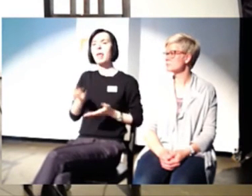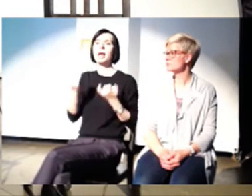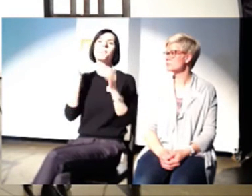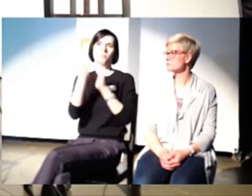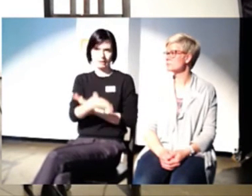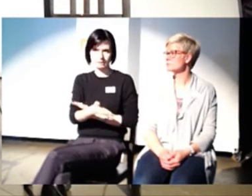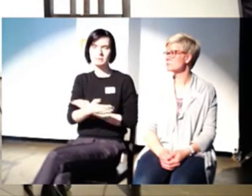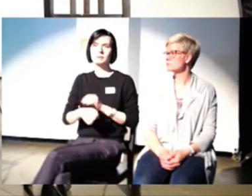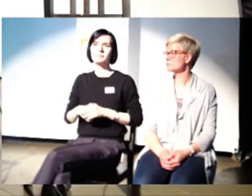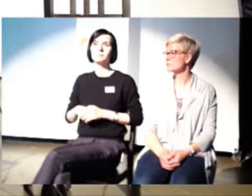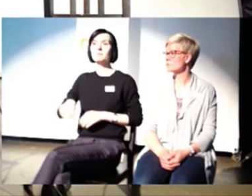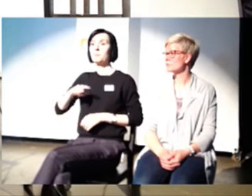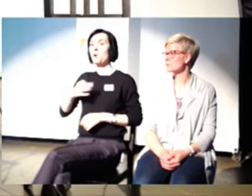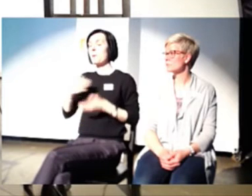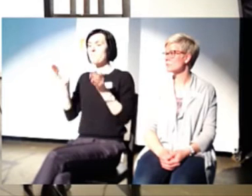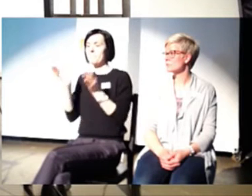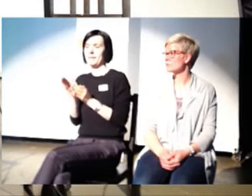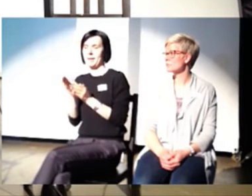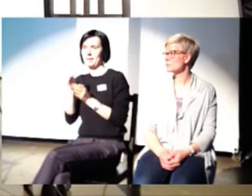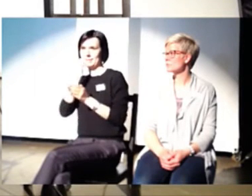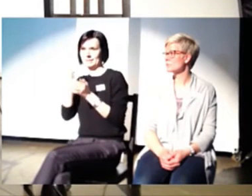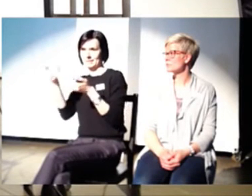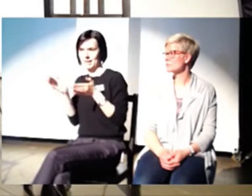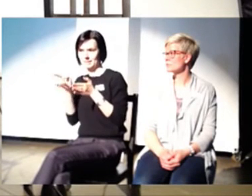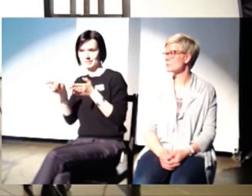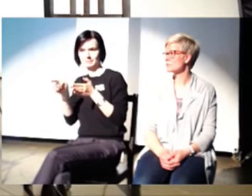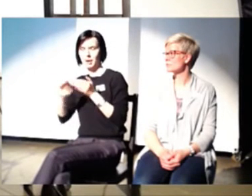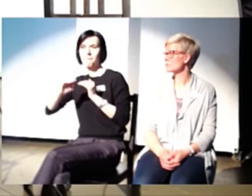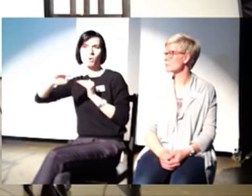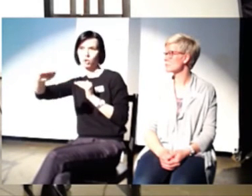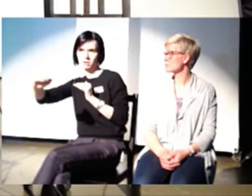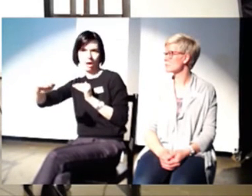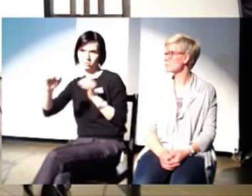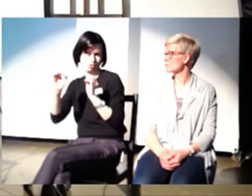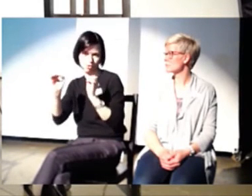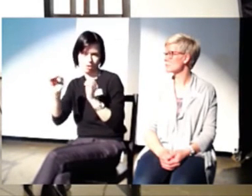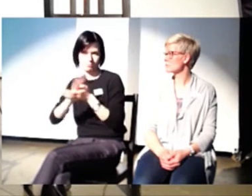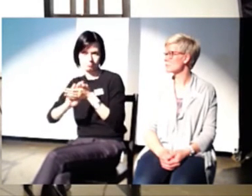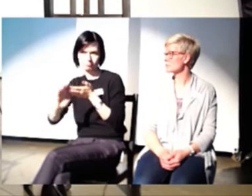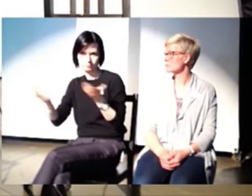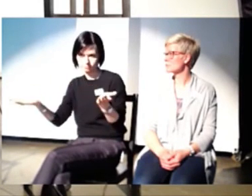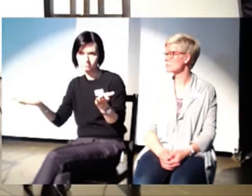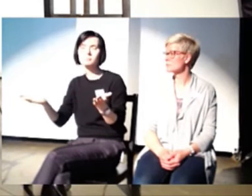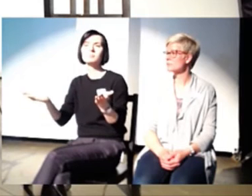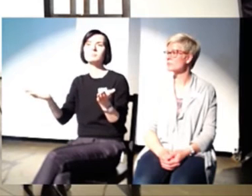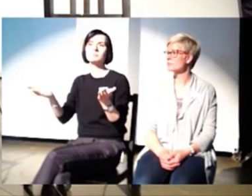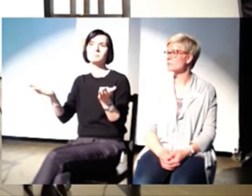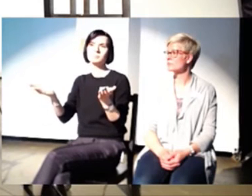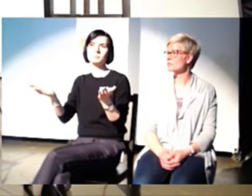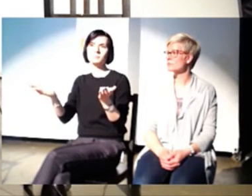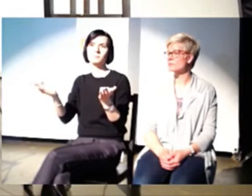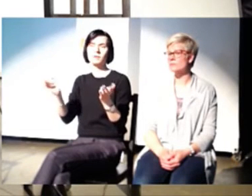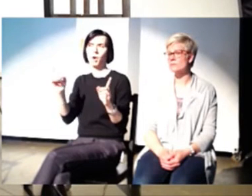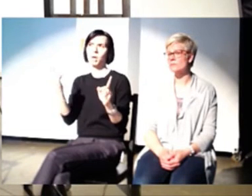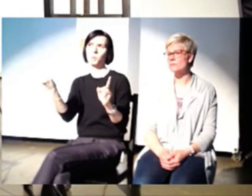residenssi, varsinkin tämä pienempi residenssi, niin siellä ei ole minkäänlaisia portaita eikä mitään sellaista, että siinä taitaa olla yksi